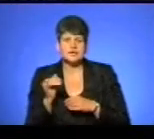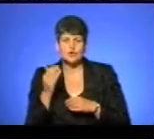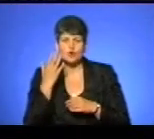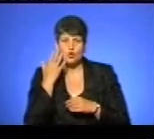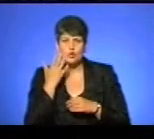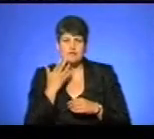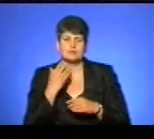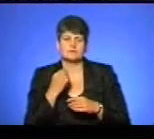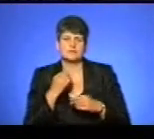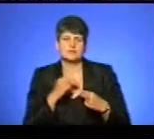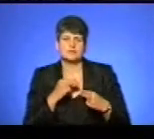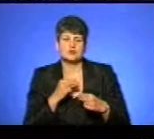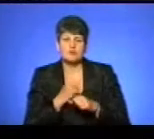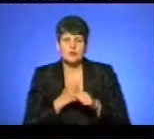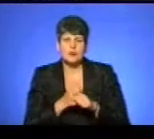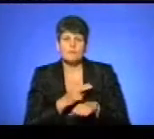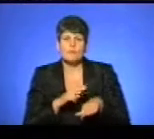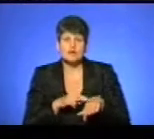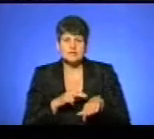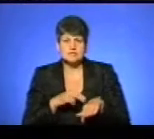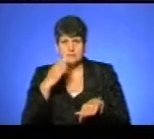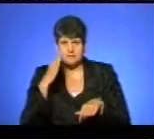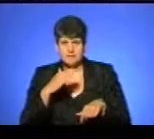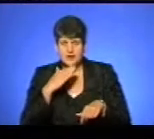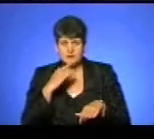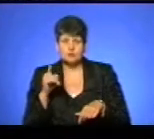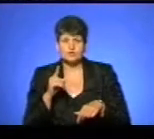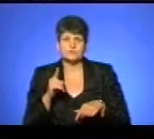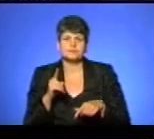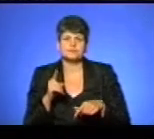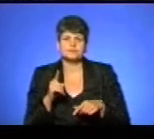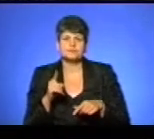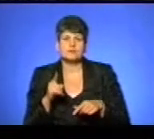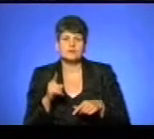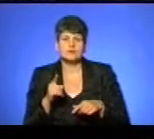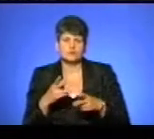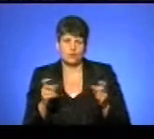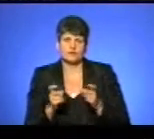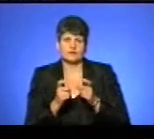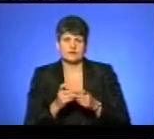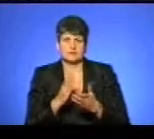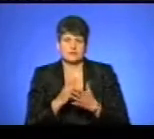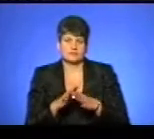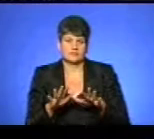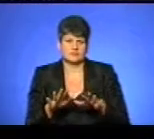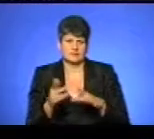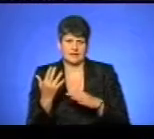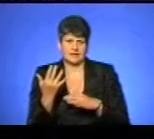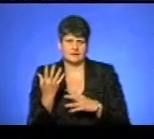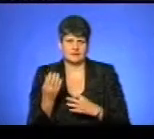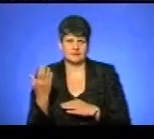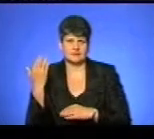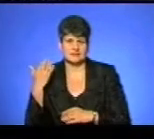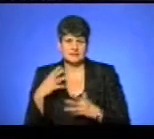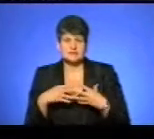працівники поліції приїхали до батька, опитали його, з його слів стало зрозуміло, що конфлікт мав місце кілька днів тому.